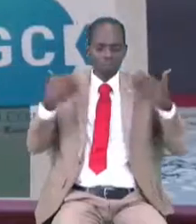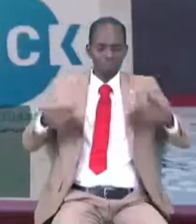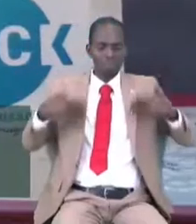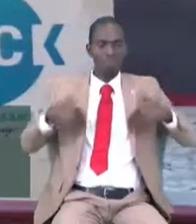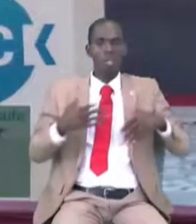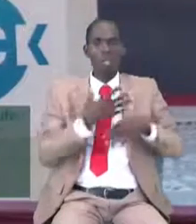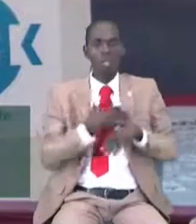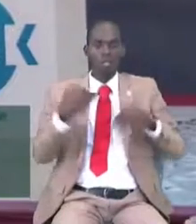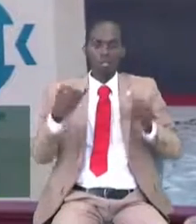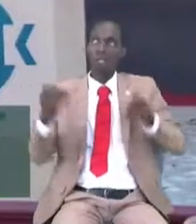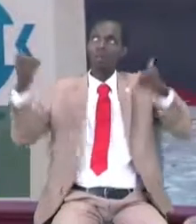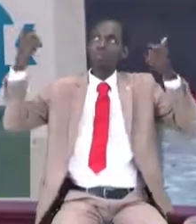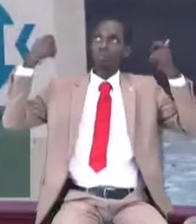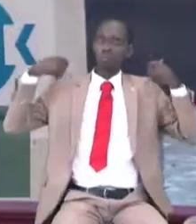homme-là